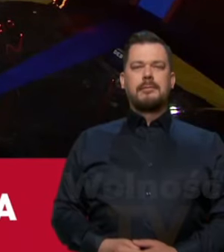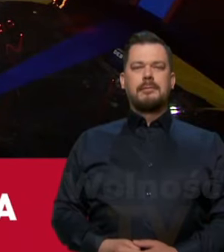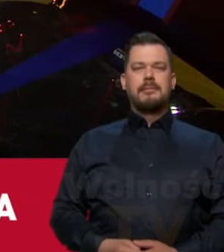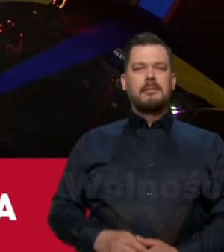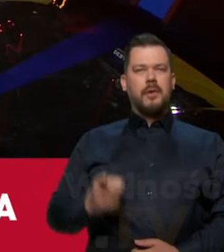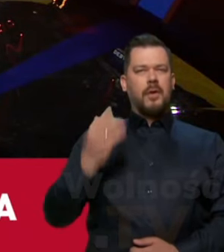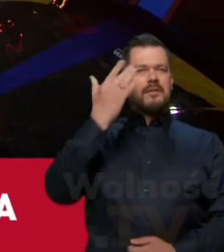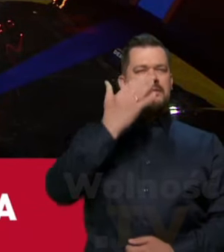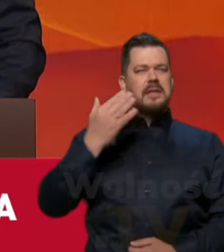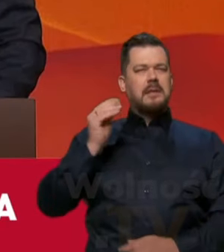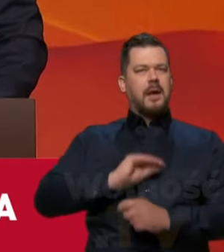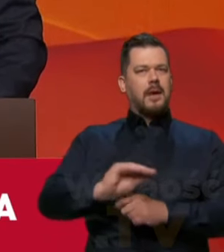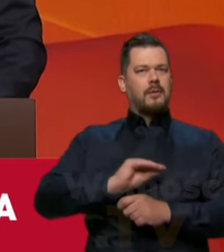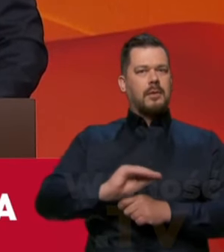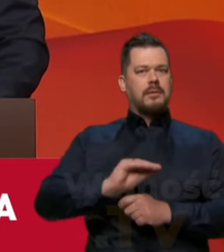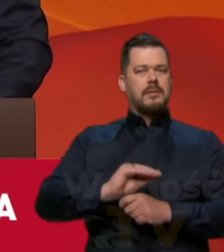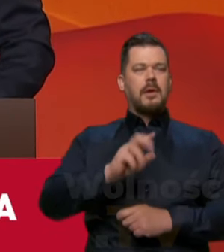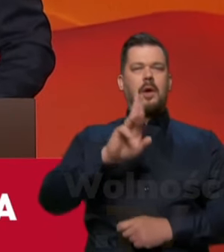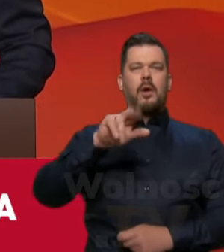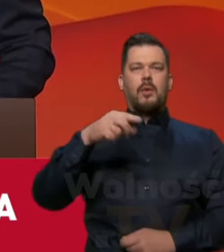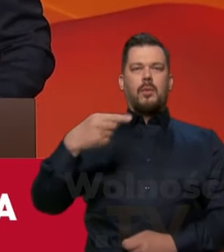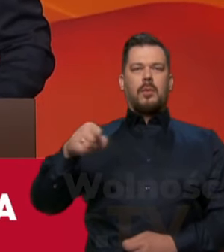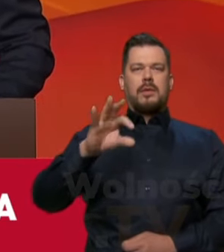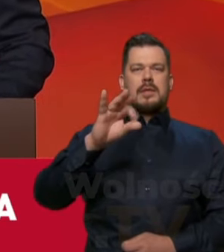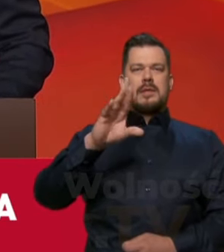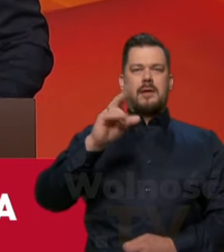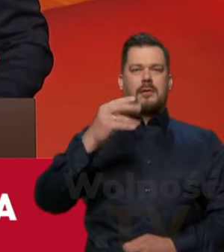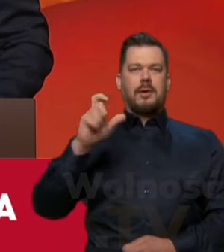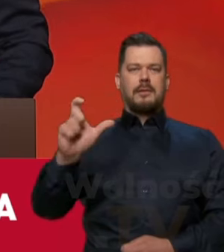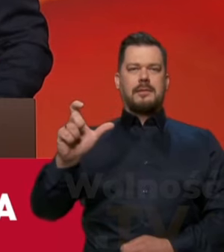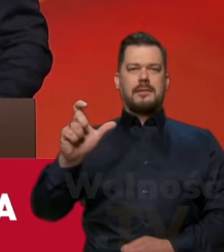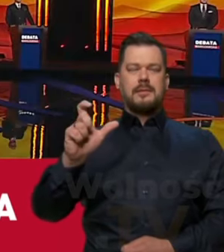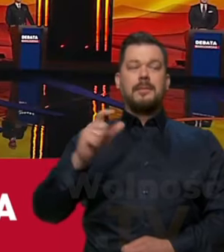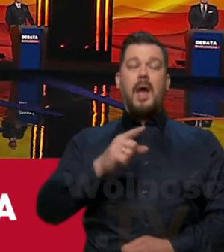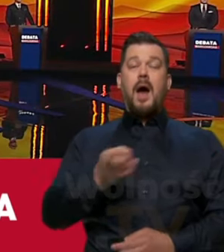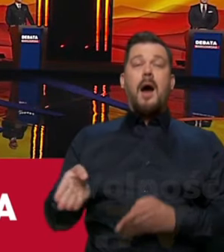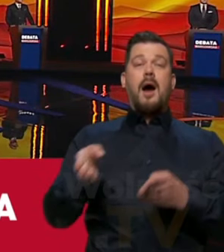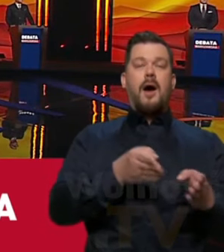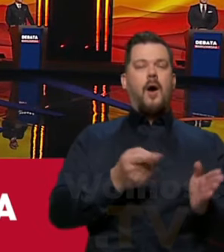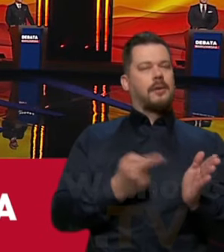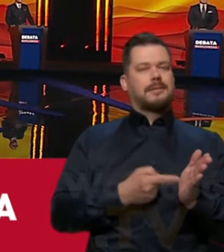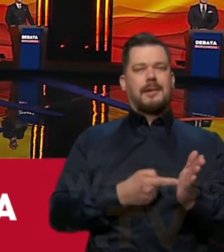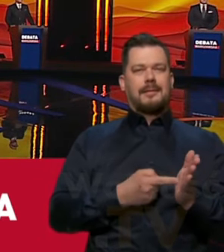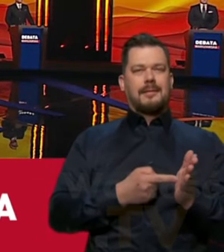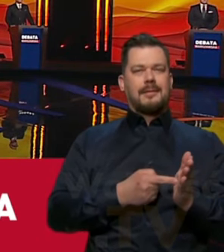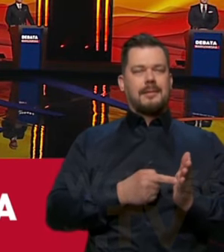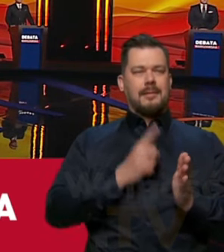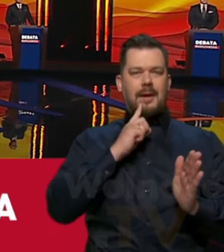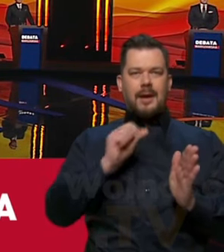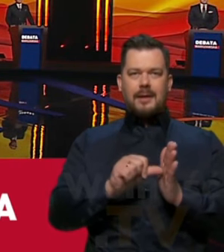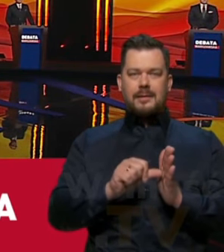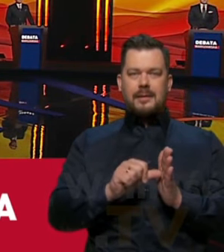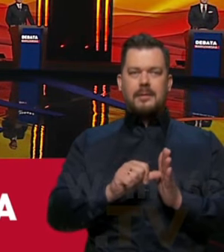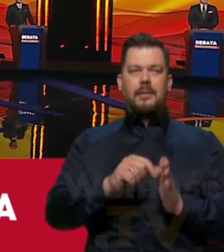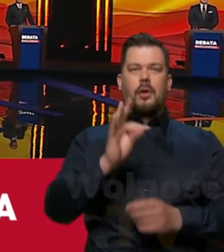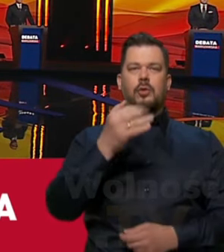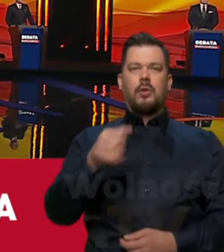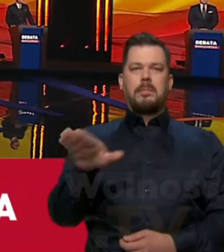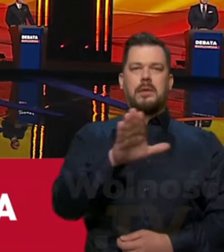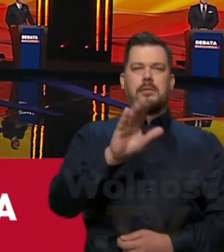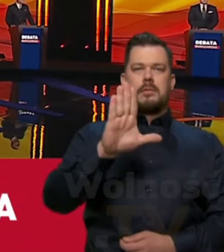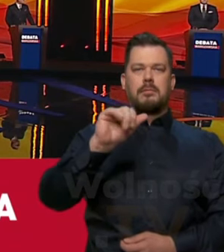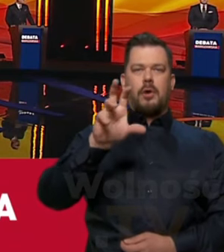Wizja edukacji w stolicy oczami Romualda Starosielca. Czas na ostatniego kandydata w tej turze, Tobiasz